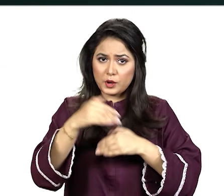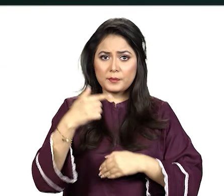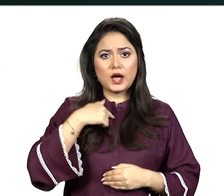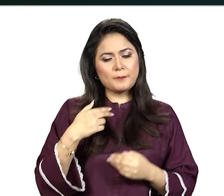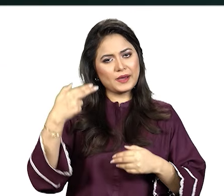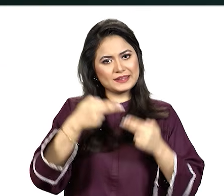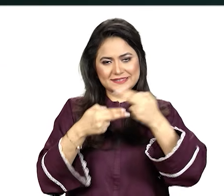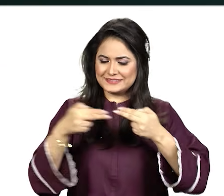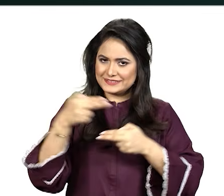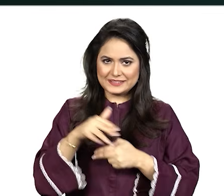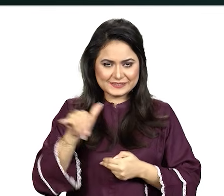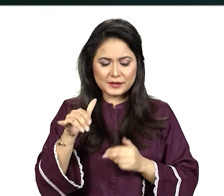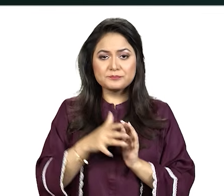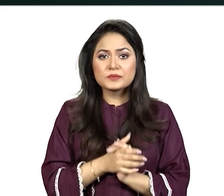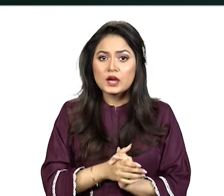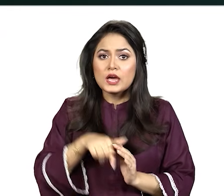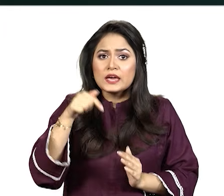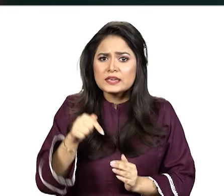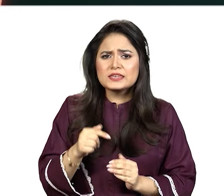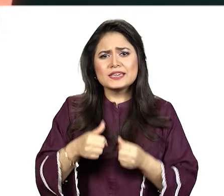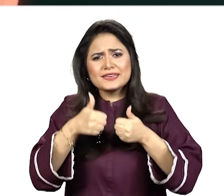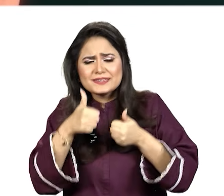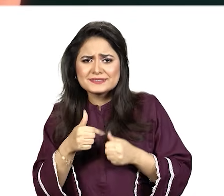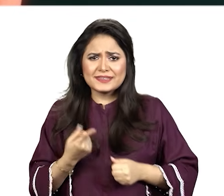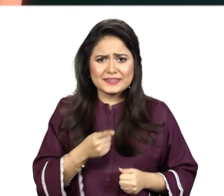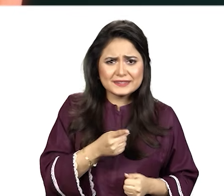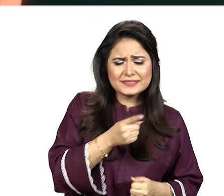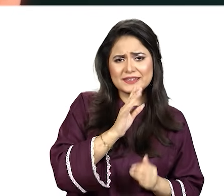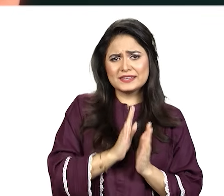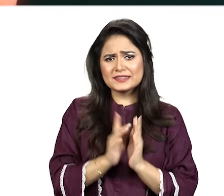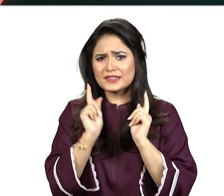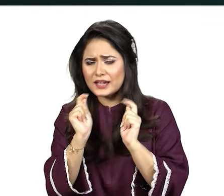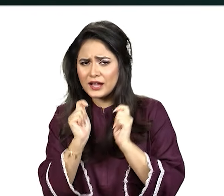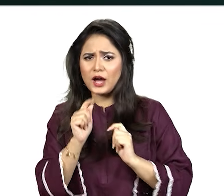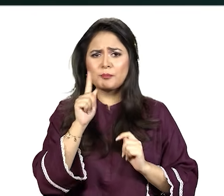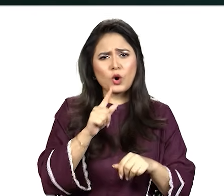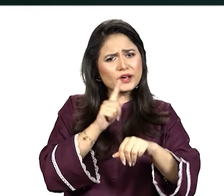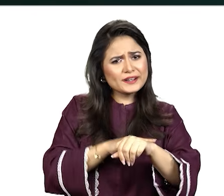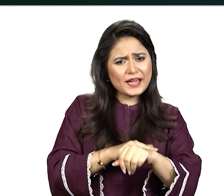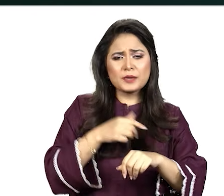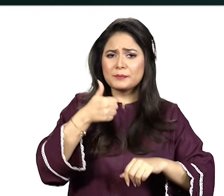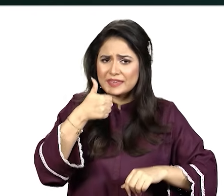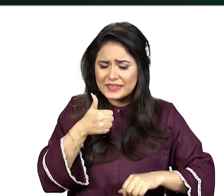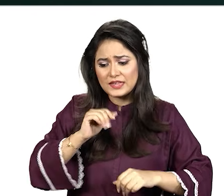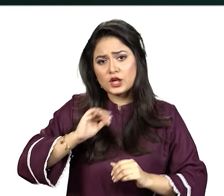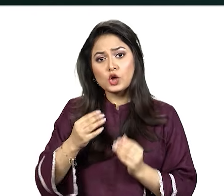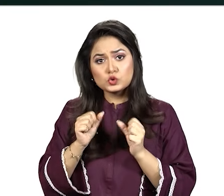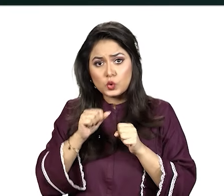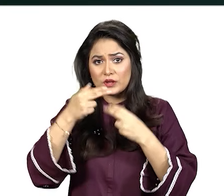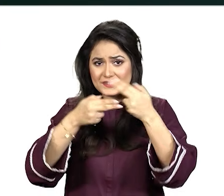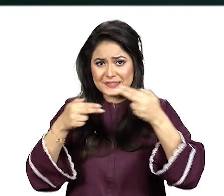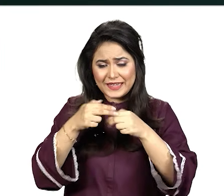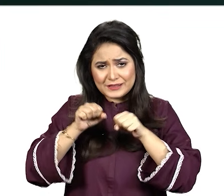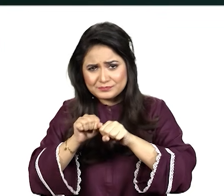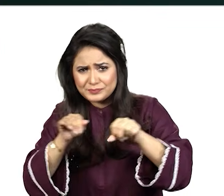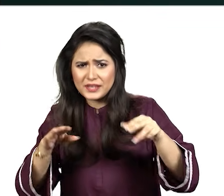ہمارے باڈی سیلز ہیں۔ یہ سیلز منظم انداز میں سخت ضوابط پر عمل کرتے ہیں اور مناسب وقت آنے پر بڑھتے، تقسیم